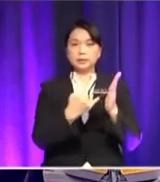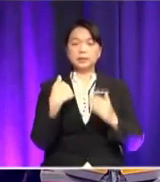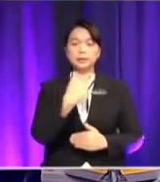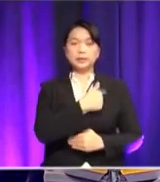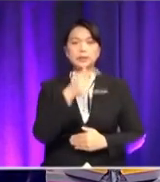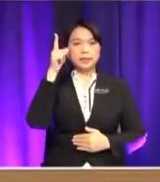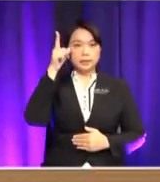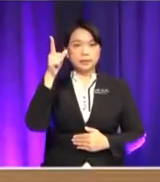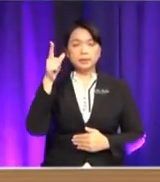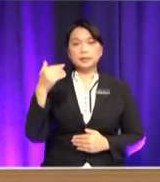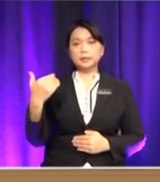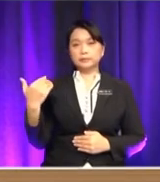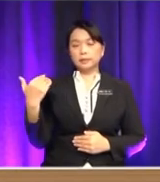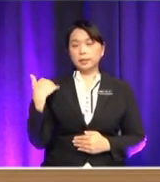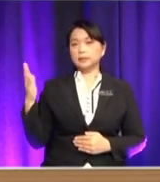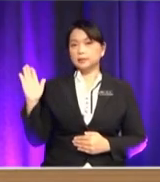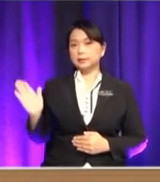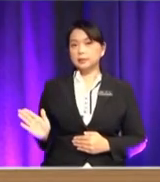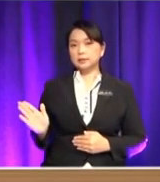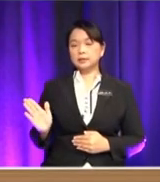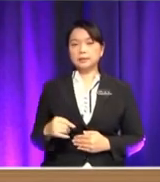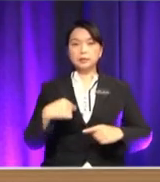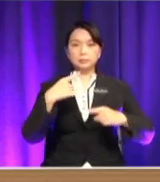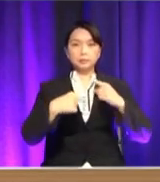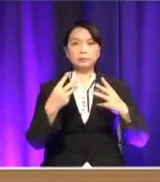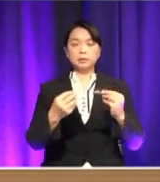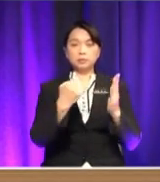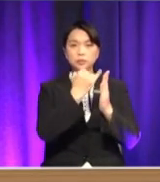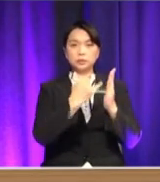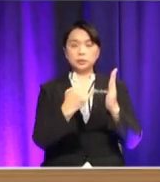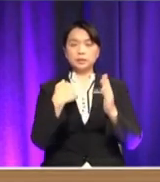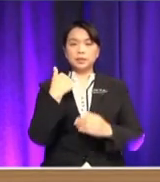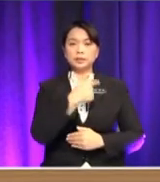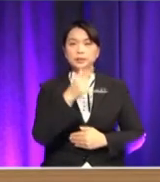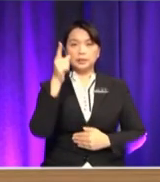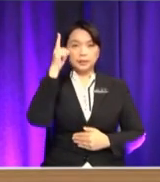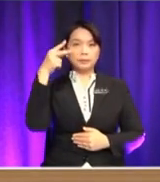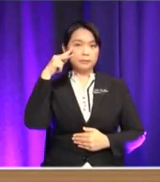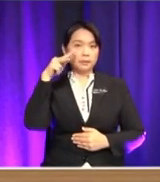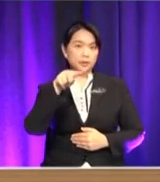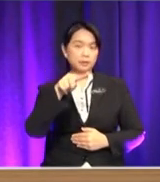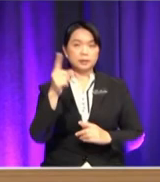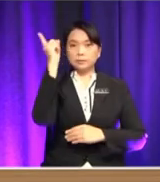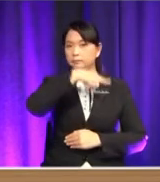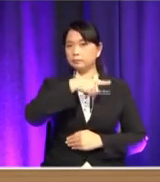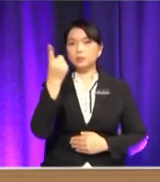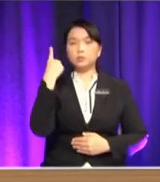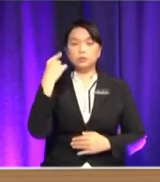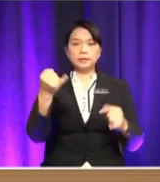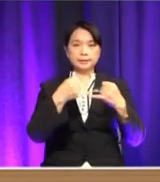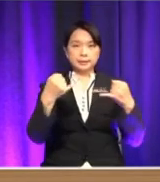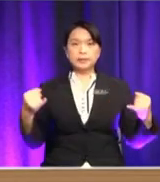adalah pandangan atas sekitar bila nak lukis kita tengok pandang hadapan dulu ditengok jenis apel